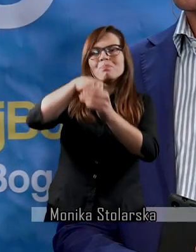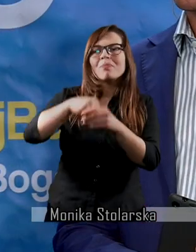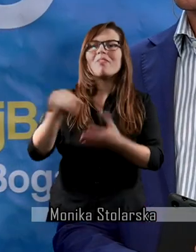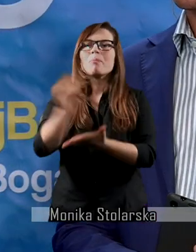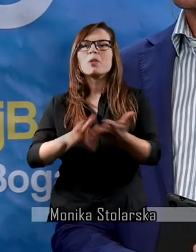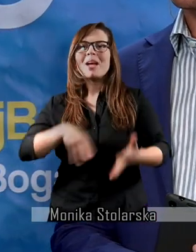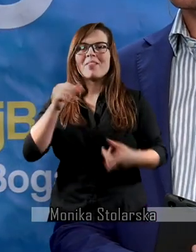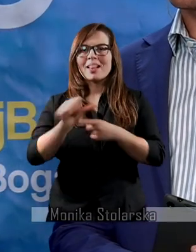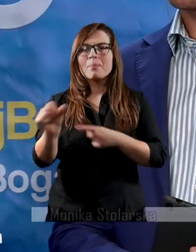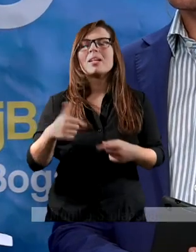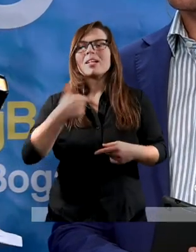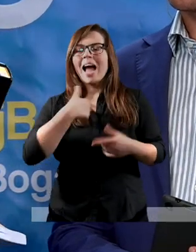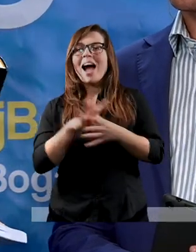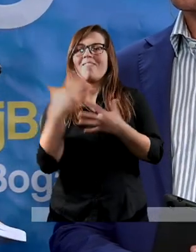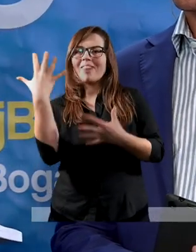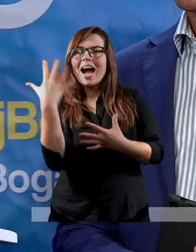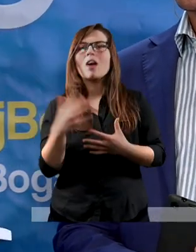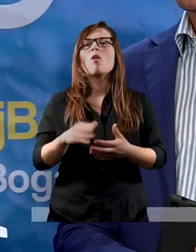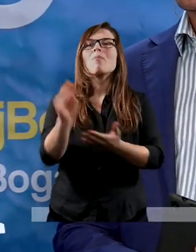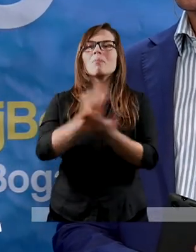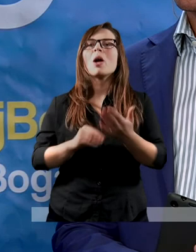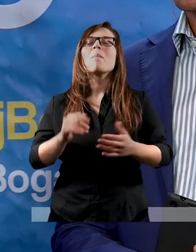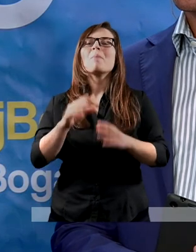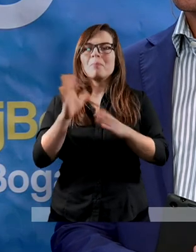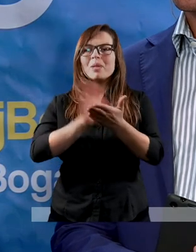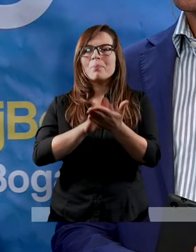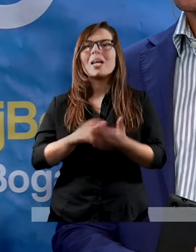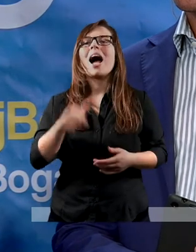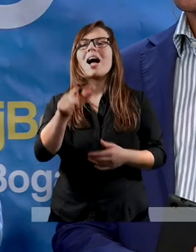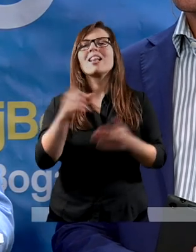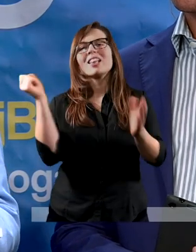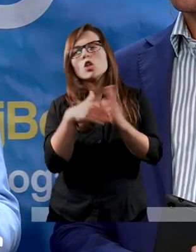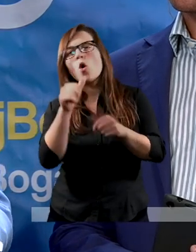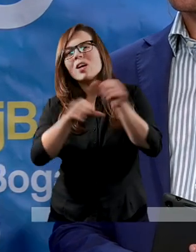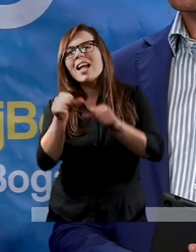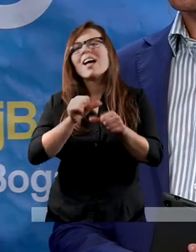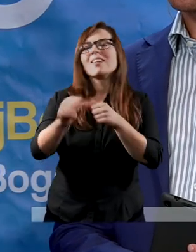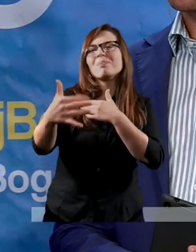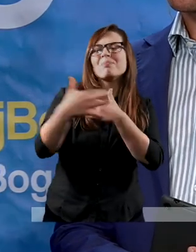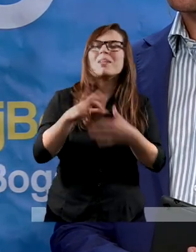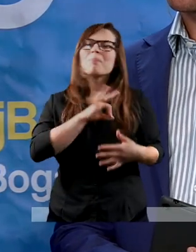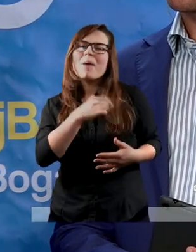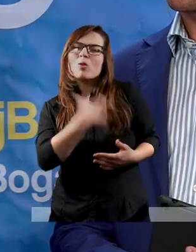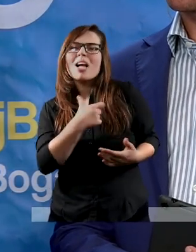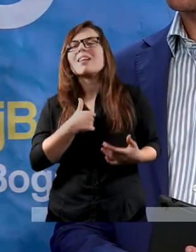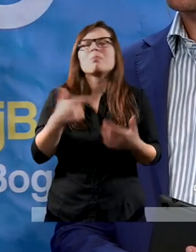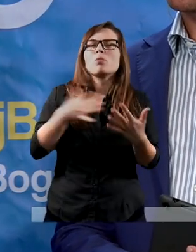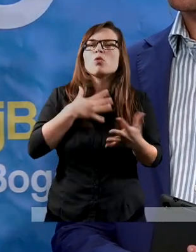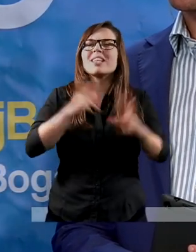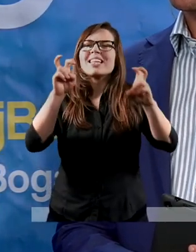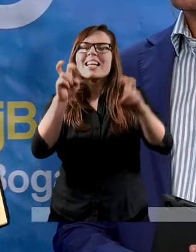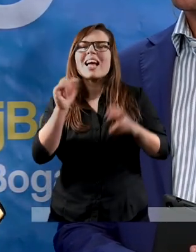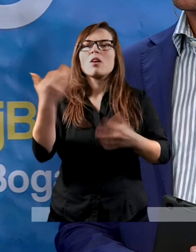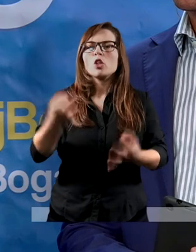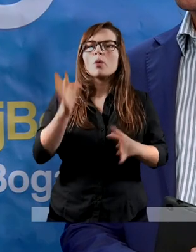Piśmie Świętym. Akurat ja w ręku trzymam Biblię Brytyjkę, chociaż Biblia Tysiąclecia jest bliska memu sercu i wszystkie cytaty, które